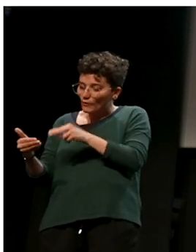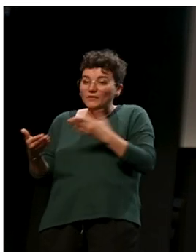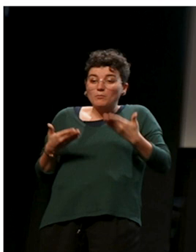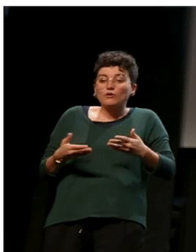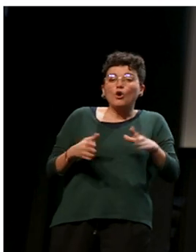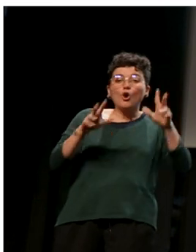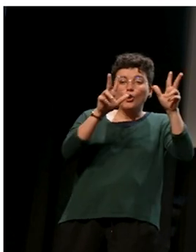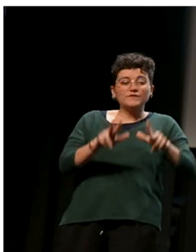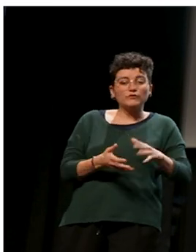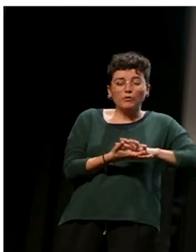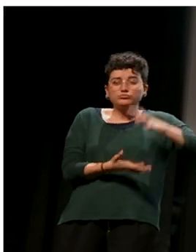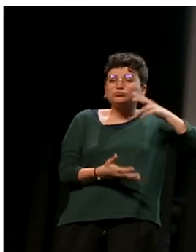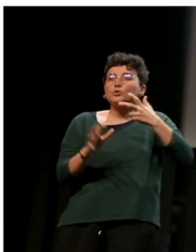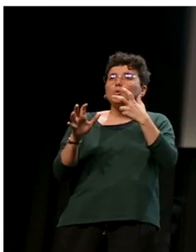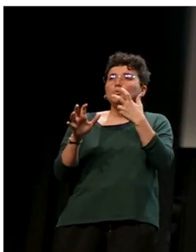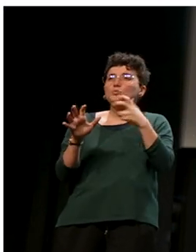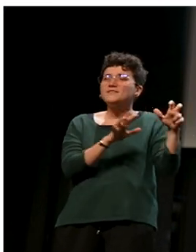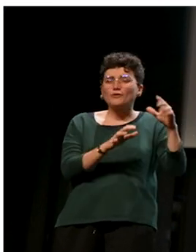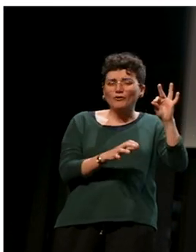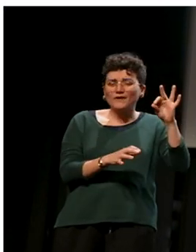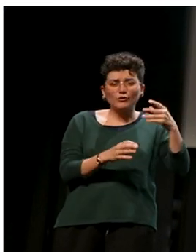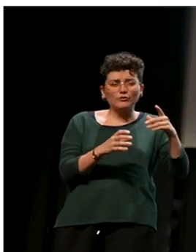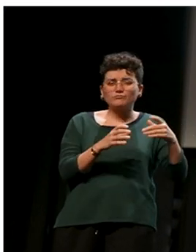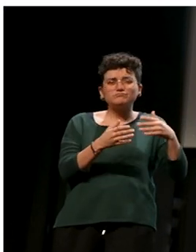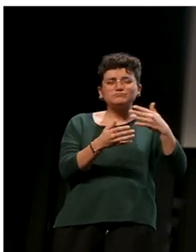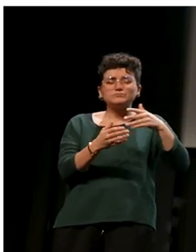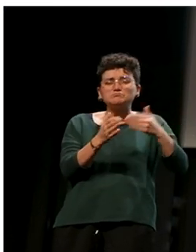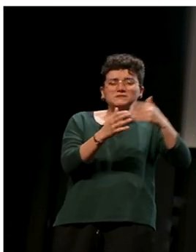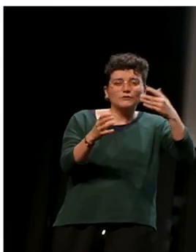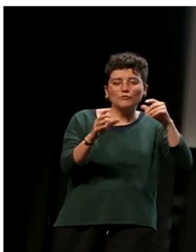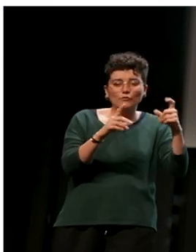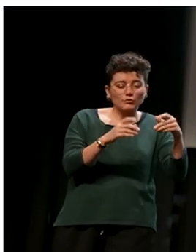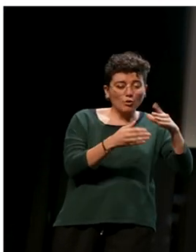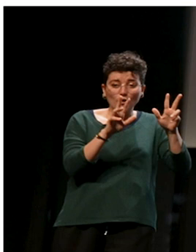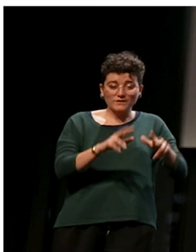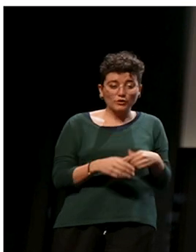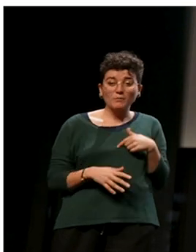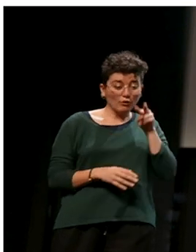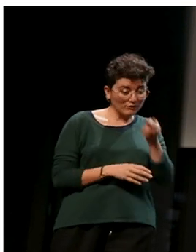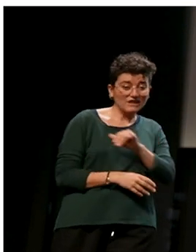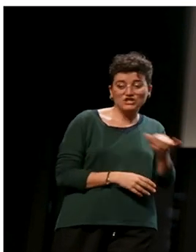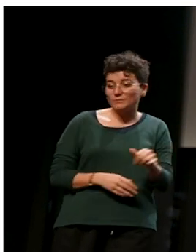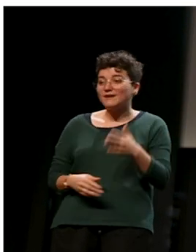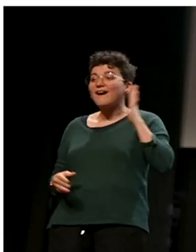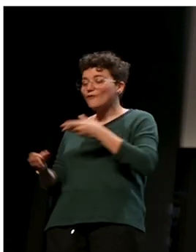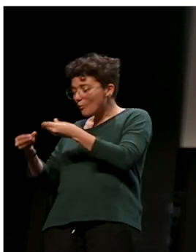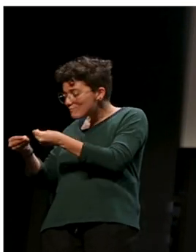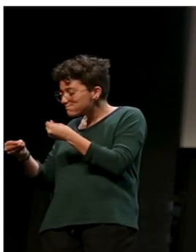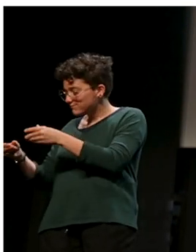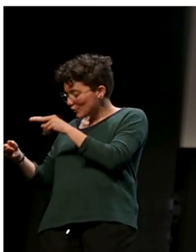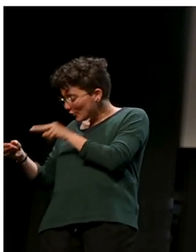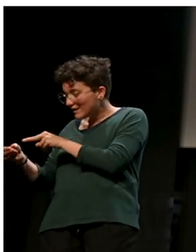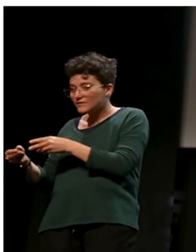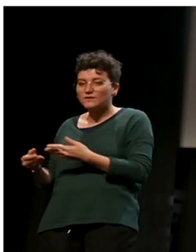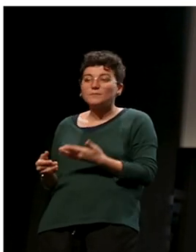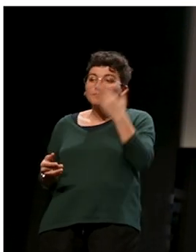l'intérêt de générer 850 millions d'illustrations ? Si c'est pour pas les regarder. Et avant, au Gutenberg, invention de